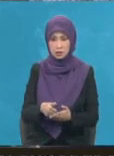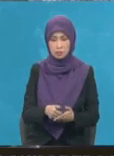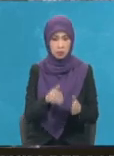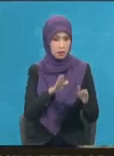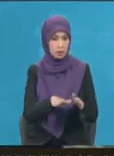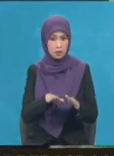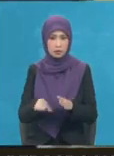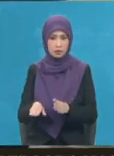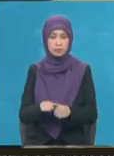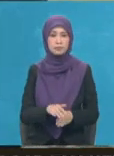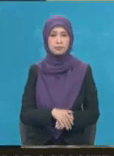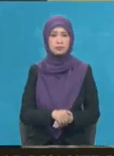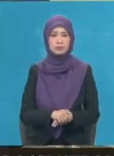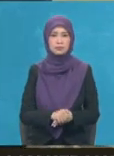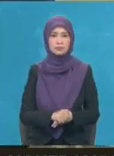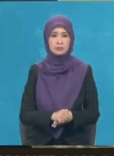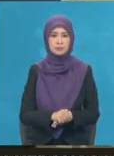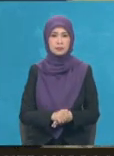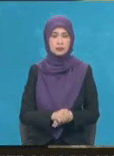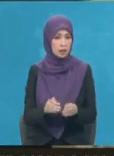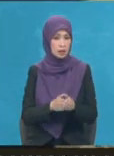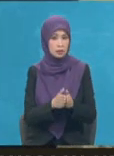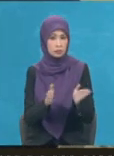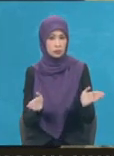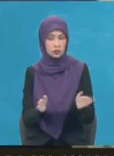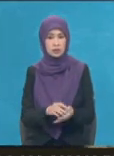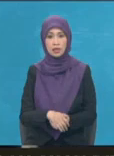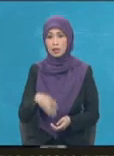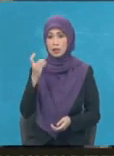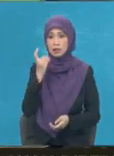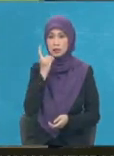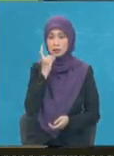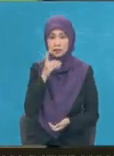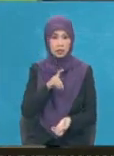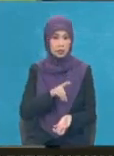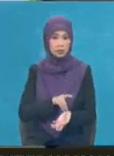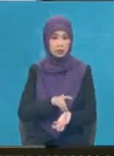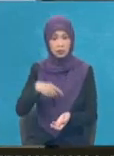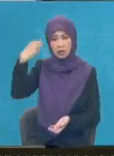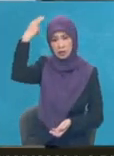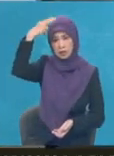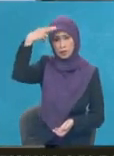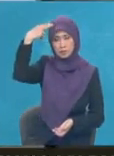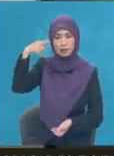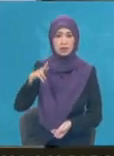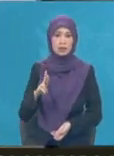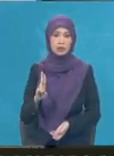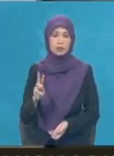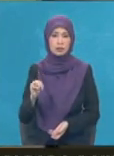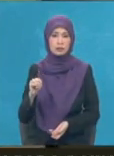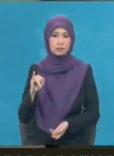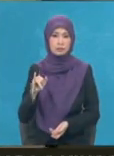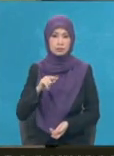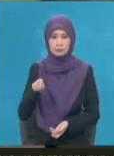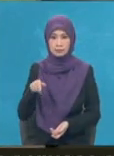rangka kerja tersebut dilancarkan oleh yang berformat Raden seriesyah binti Haji Muhammad Saleh menteri